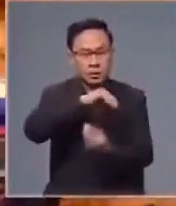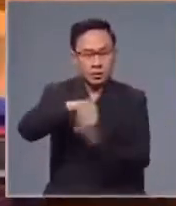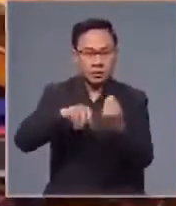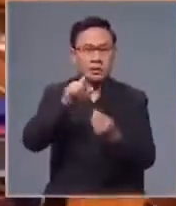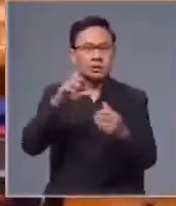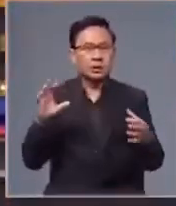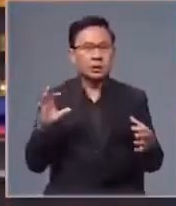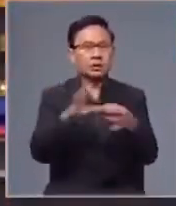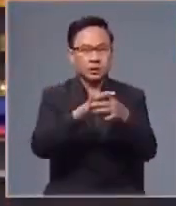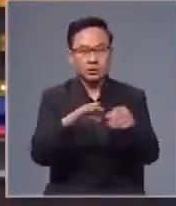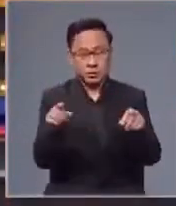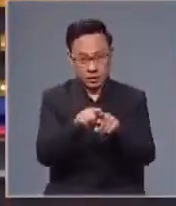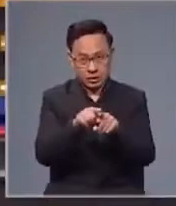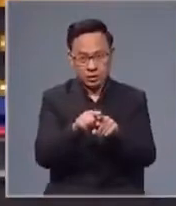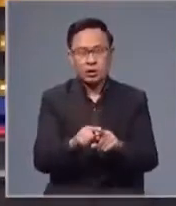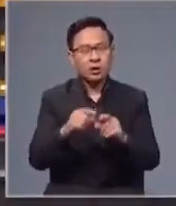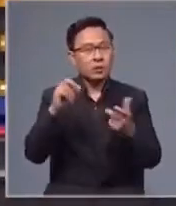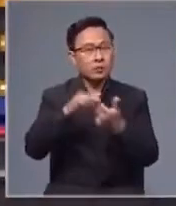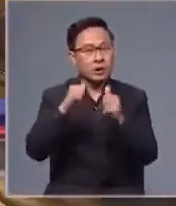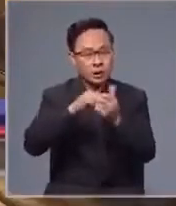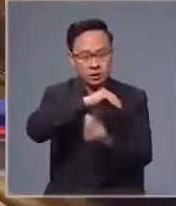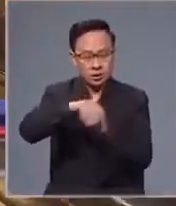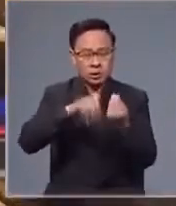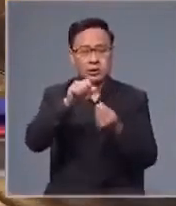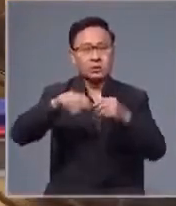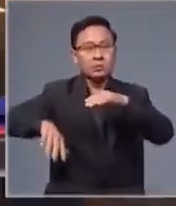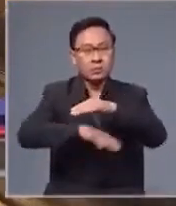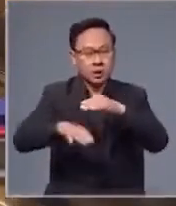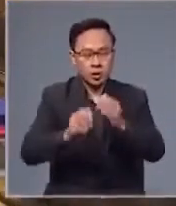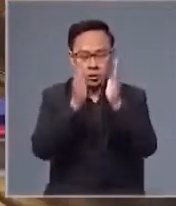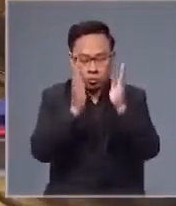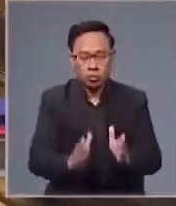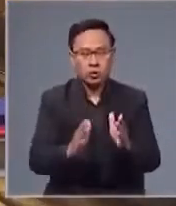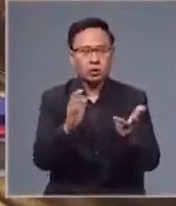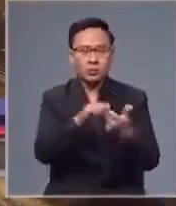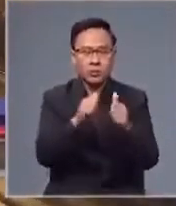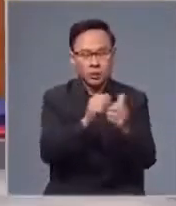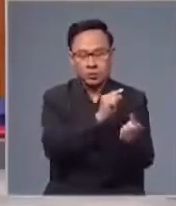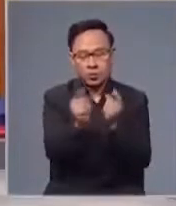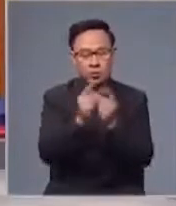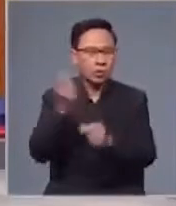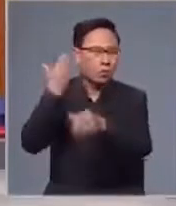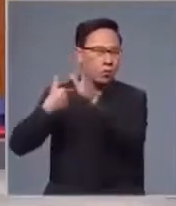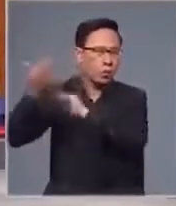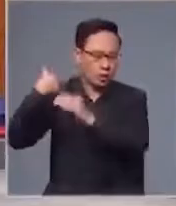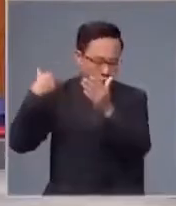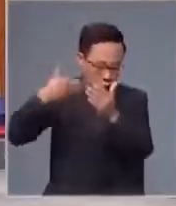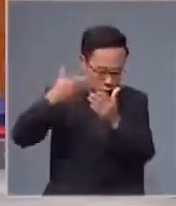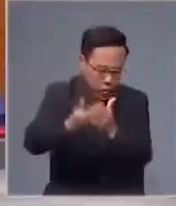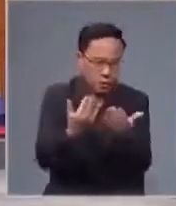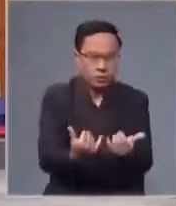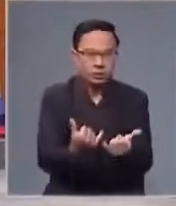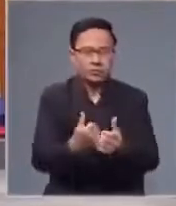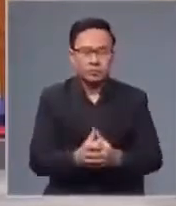าเป็นปัญหาพื้นฐานของสังคมมนุษย์ที่มีมาอย่างต่อเนื่องนับตั้งแต่อดีตกาลจนกระทั่งถึงปัจจุ